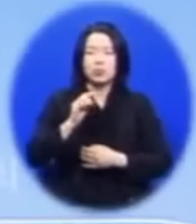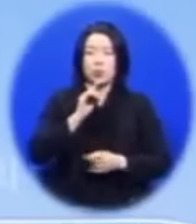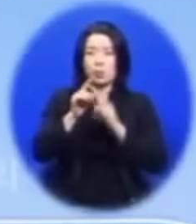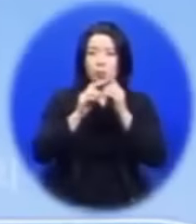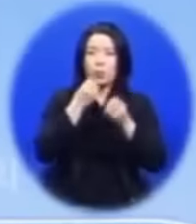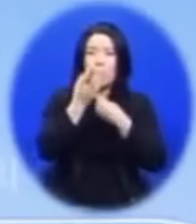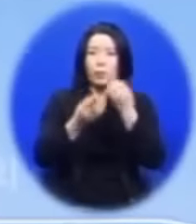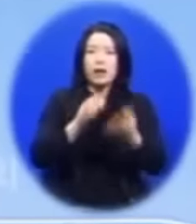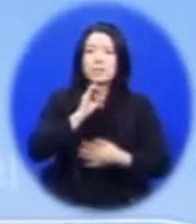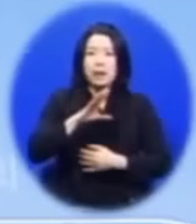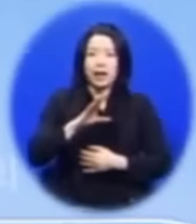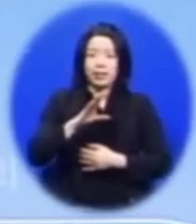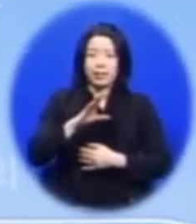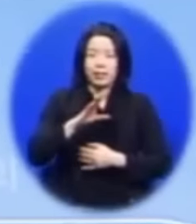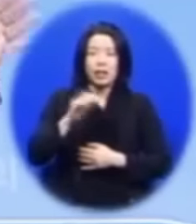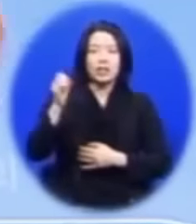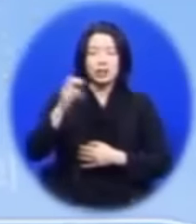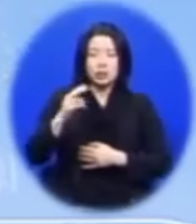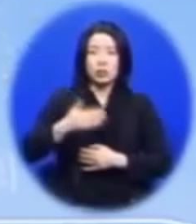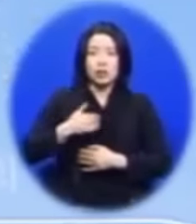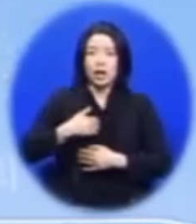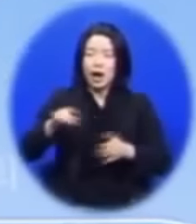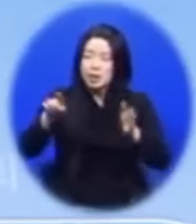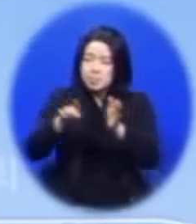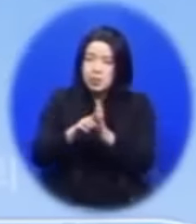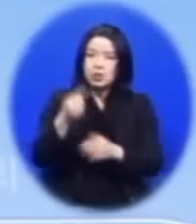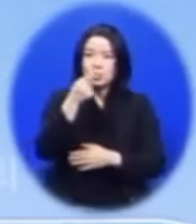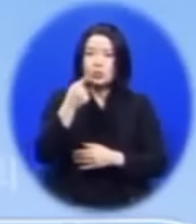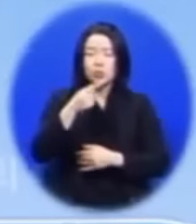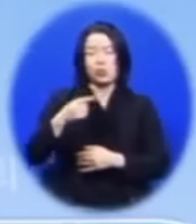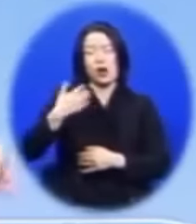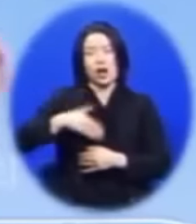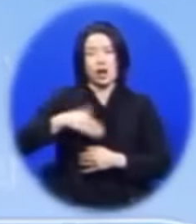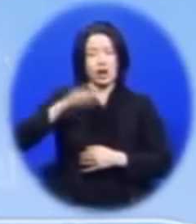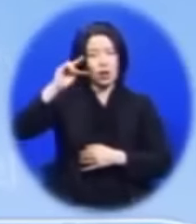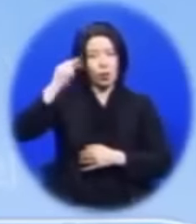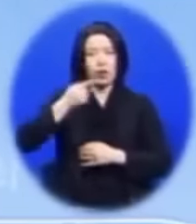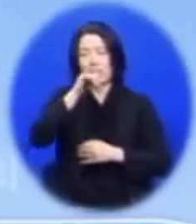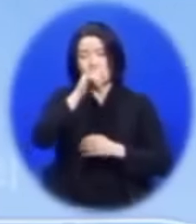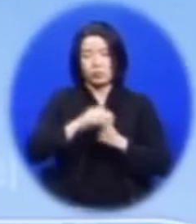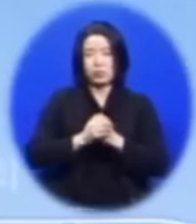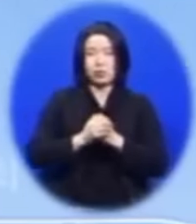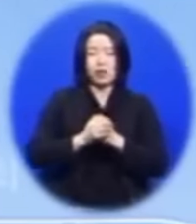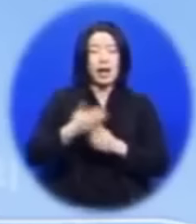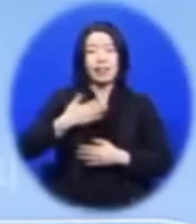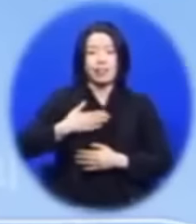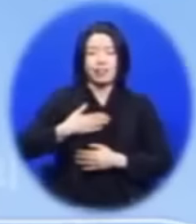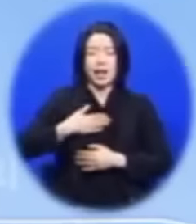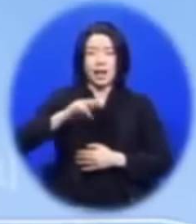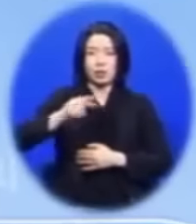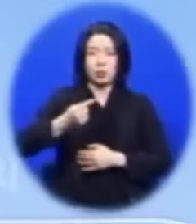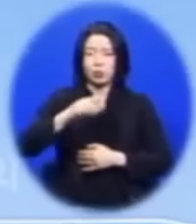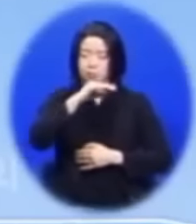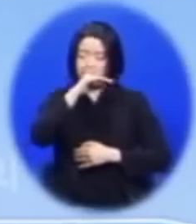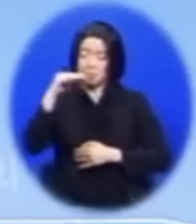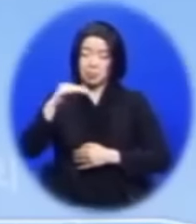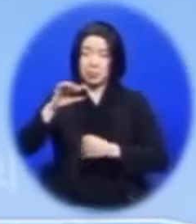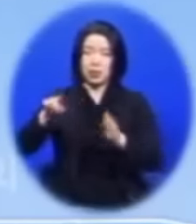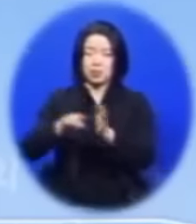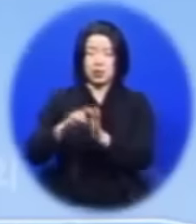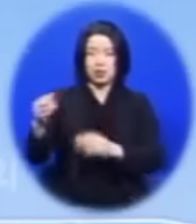거예요 그리고는 본인이 믿는 줄로 생각하는 겁니다 나도 이제 제대로 된 믿음을 가지고